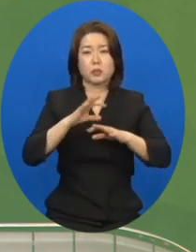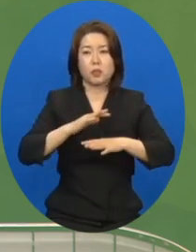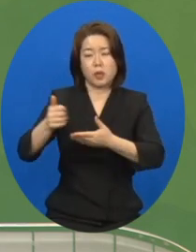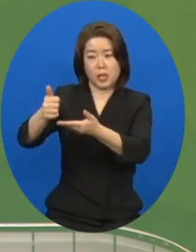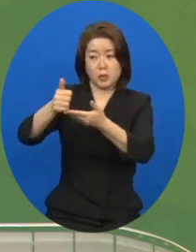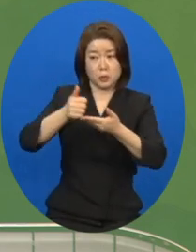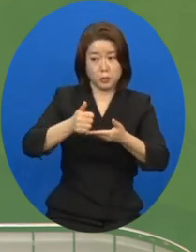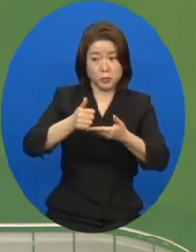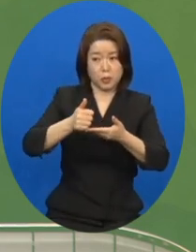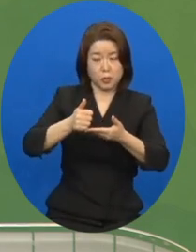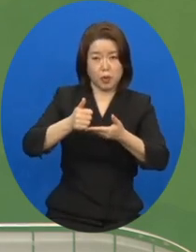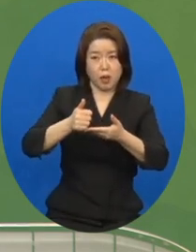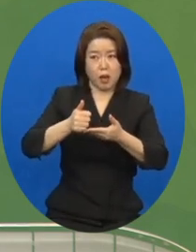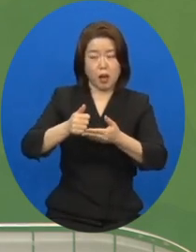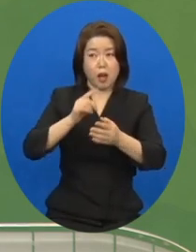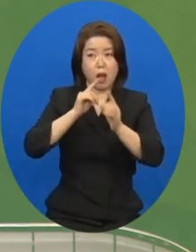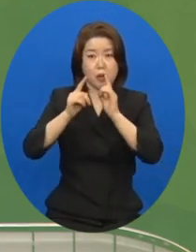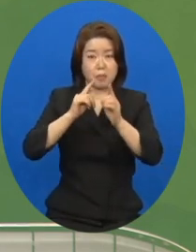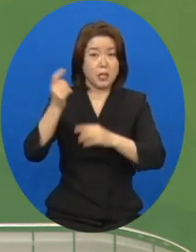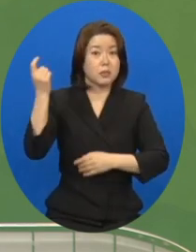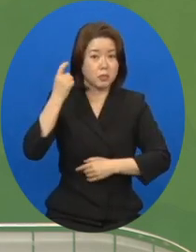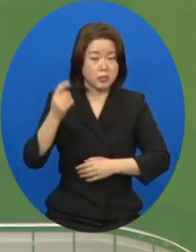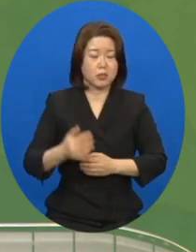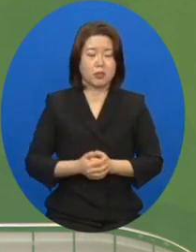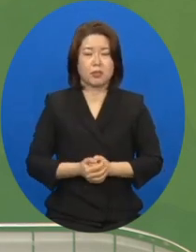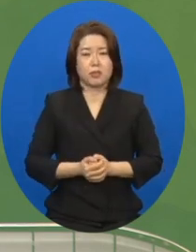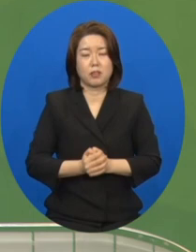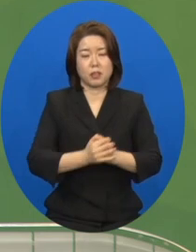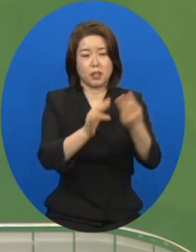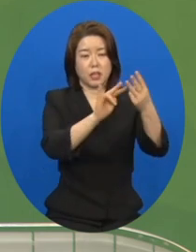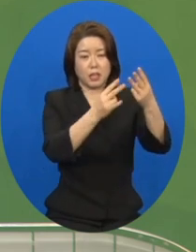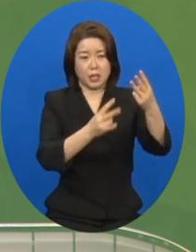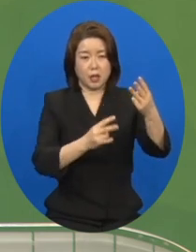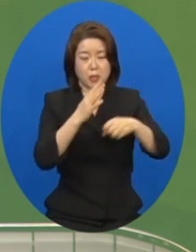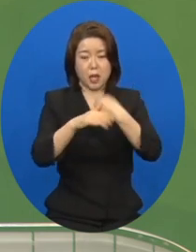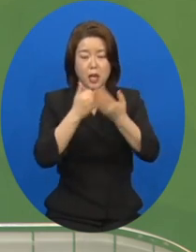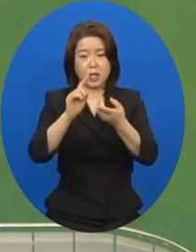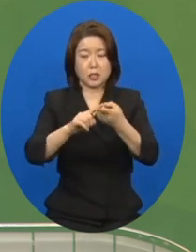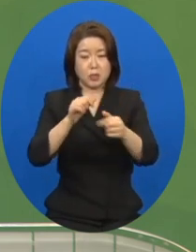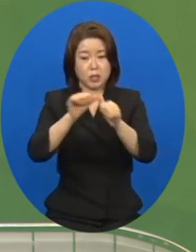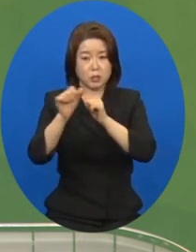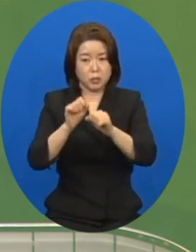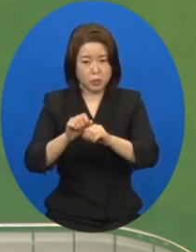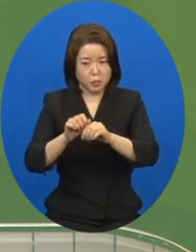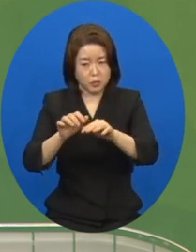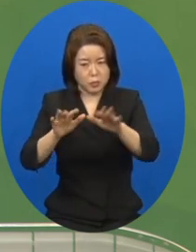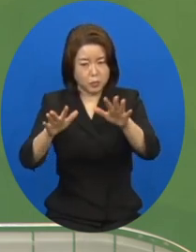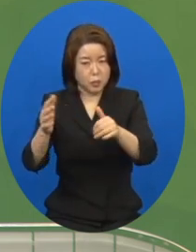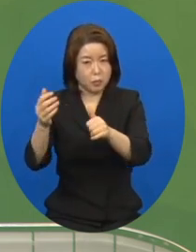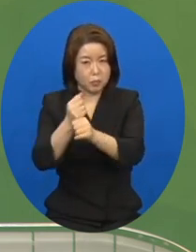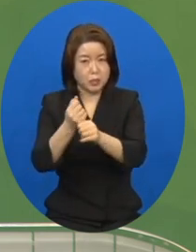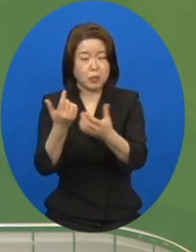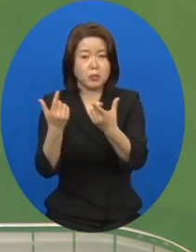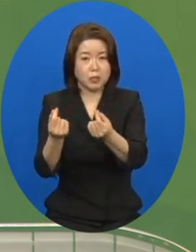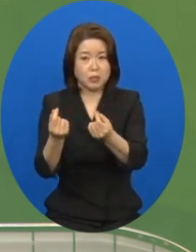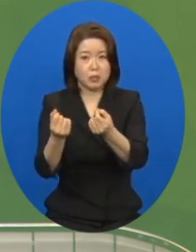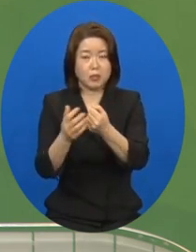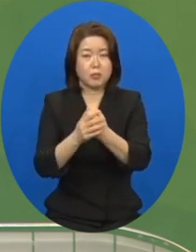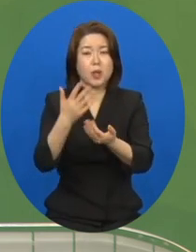메시지도 듣습니다. 라합이 하나님에 대한 소문을 붙잡았듯이 주님, 저는 복음을